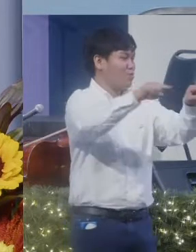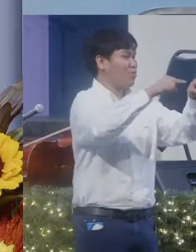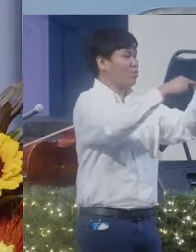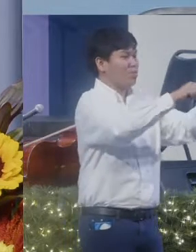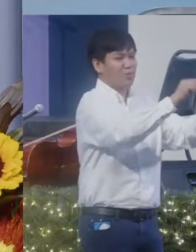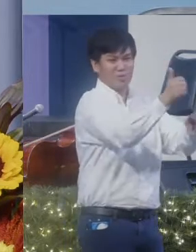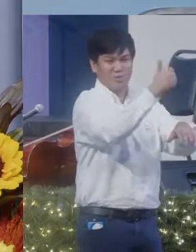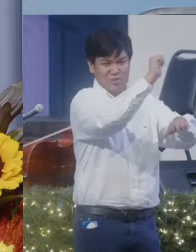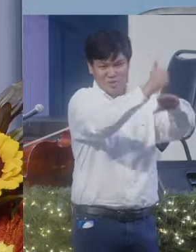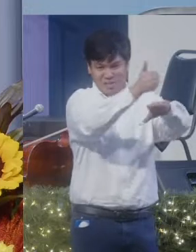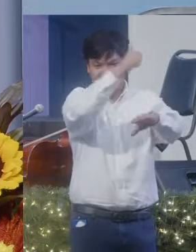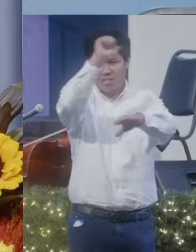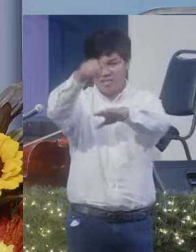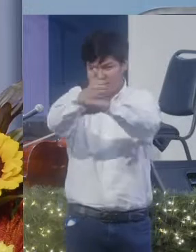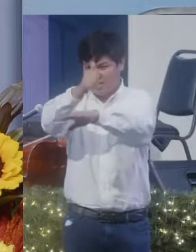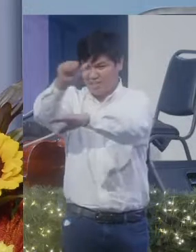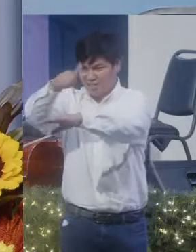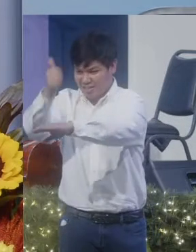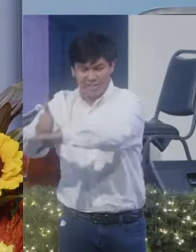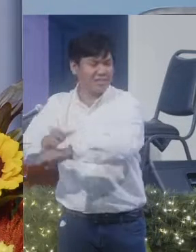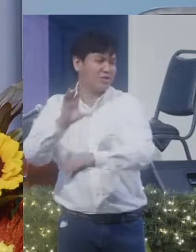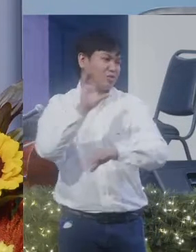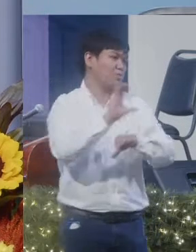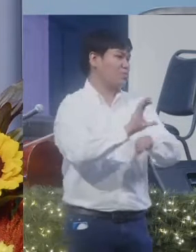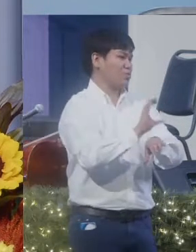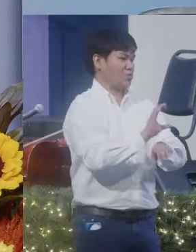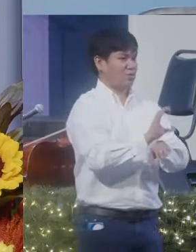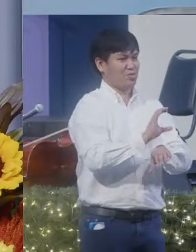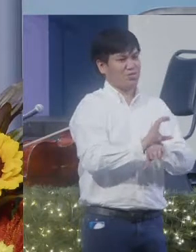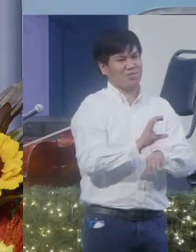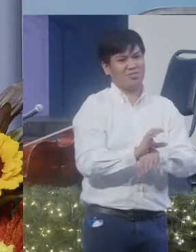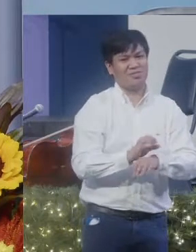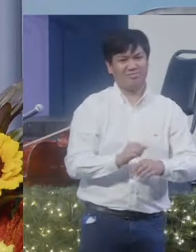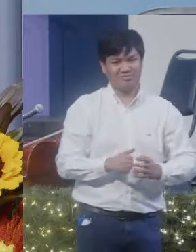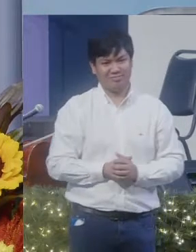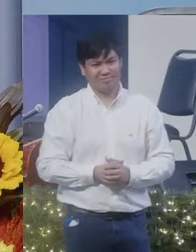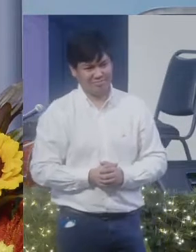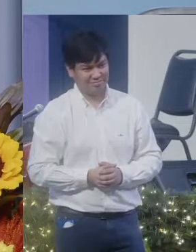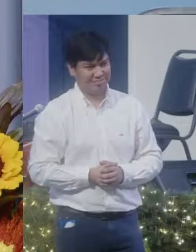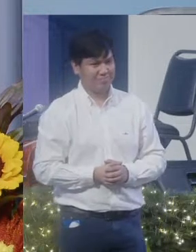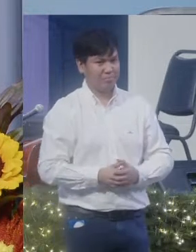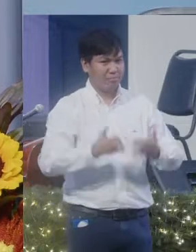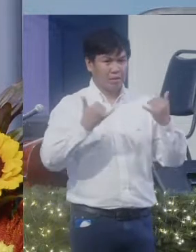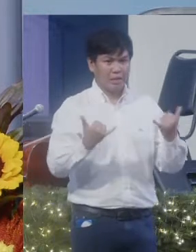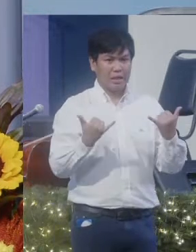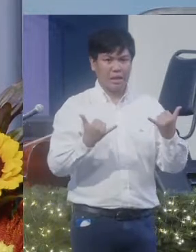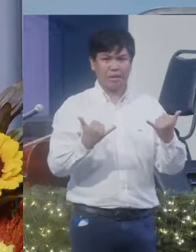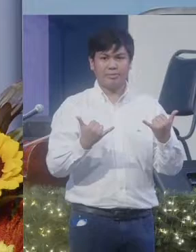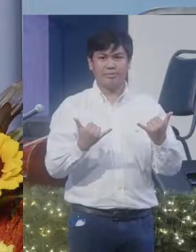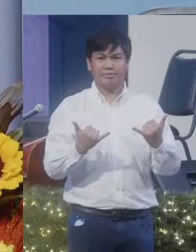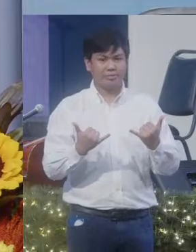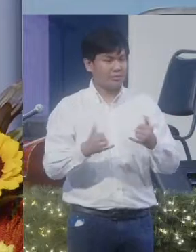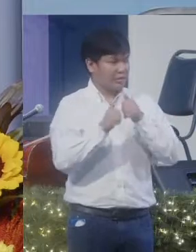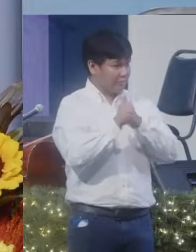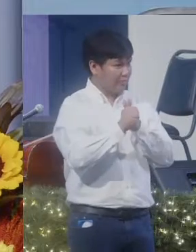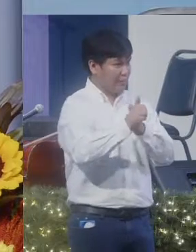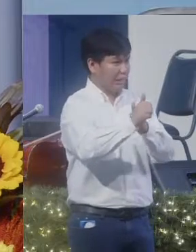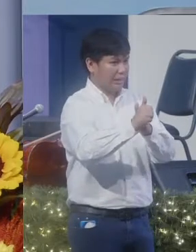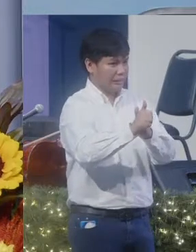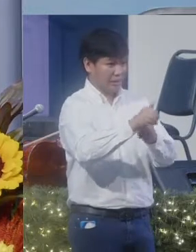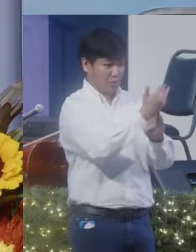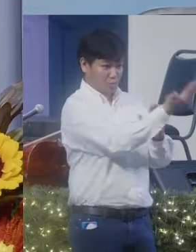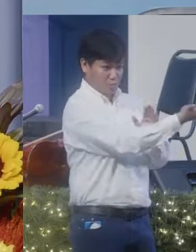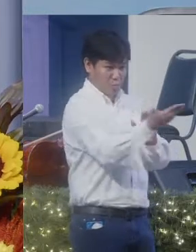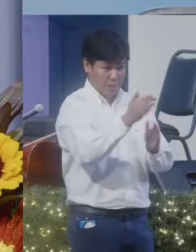ililigtas sa buong history ng sanlibutan. So, tignan natin una sa lahat. Sundan po ninyo sa outline.